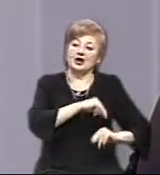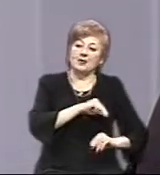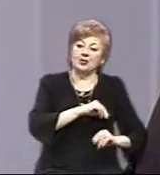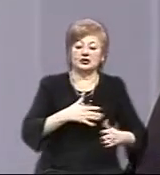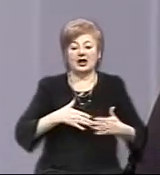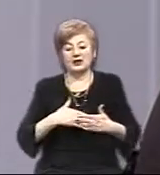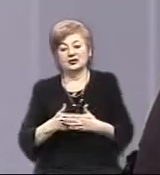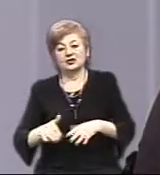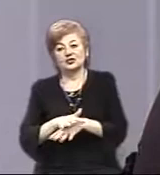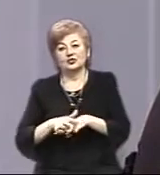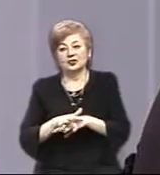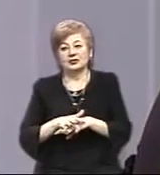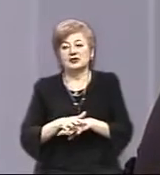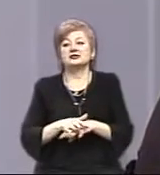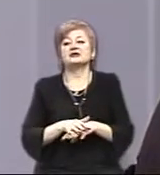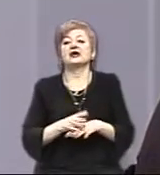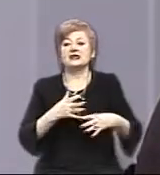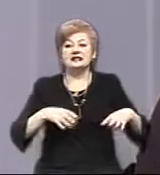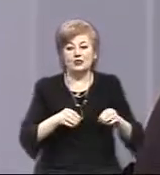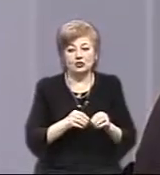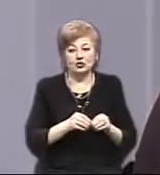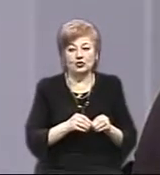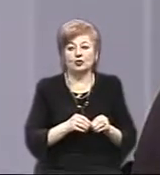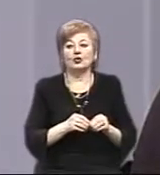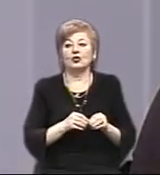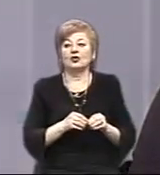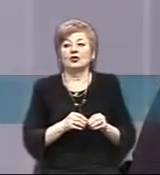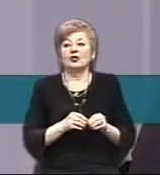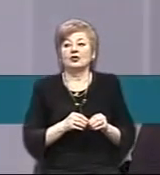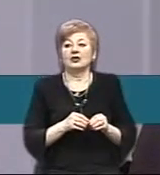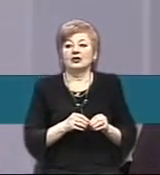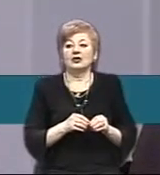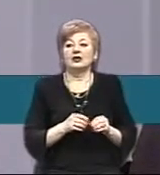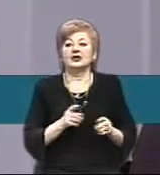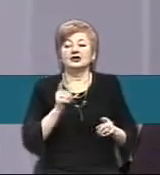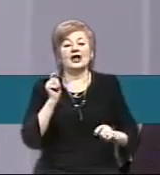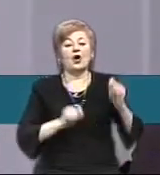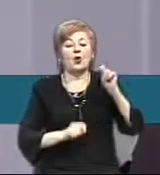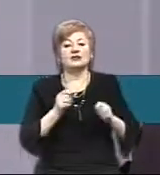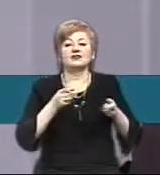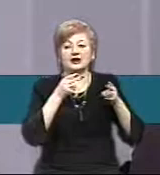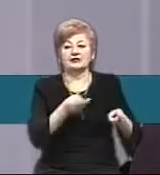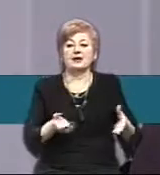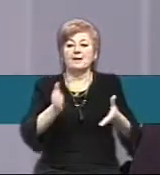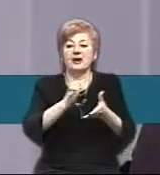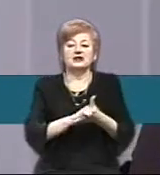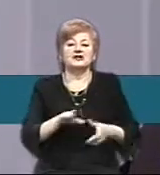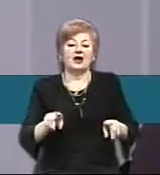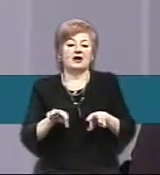громадську діяльність та родину, завжди захоплюють. На нещодавній робочій конференції познайомилась з такою